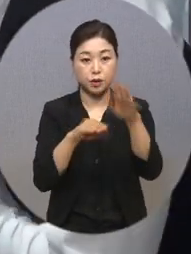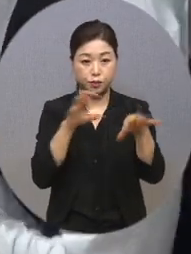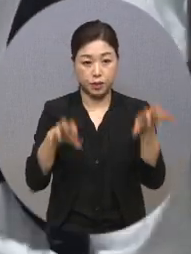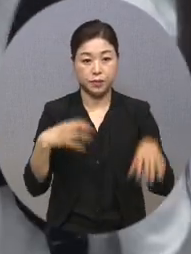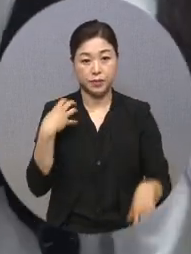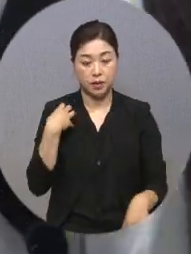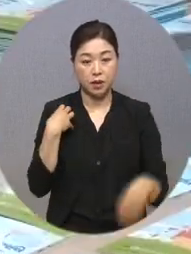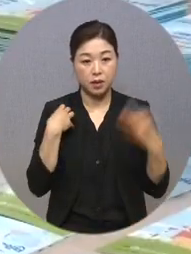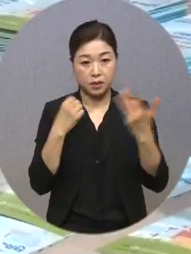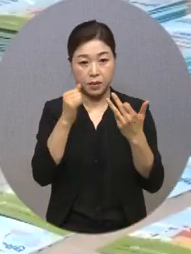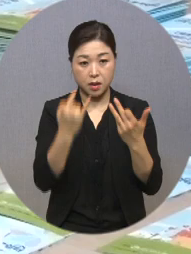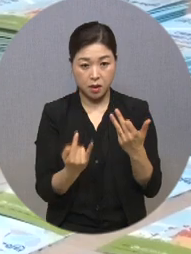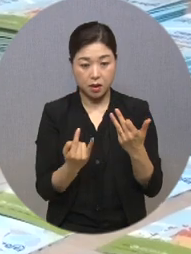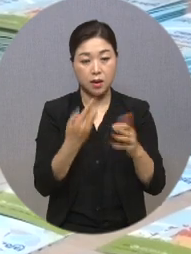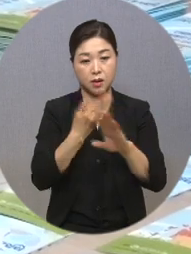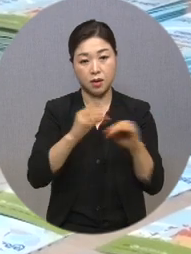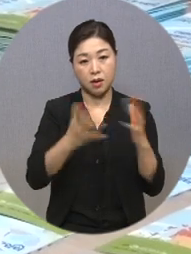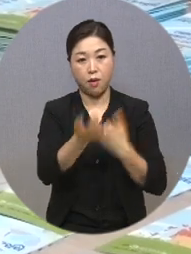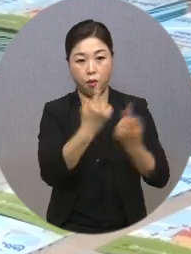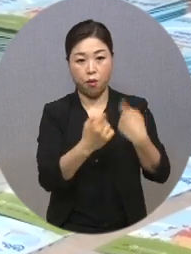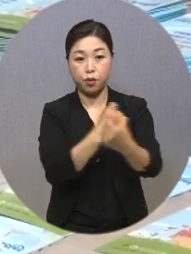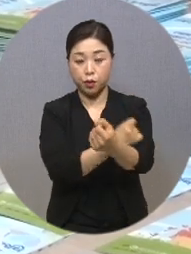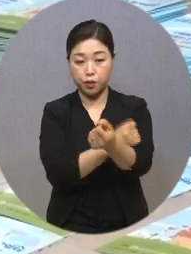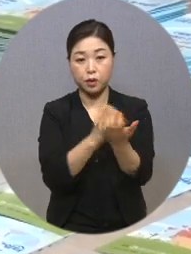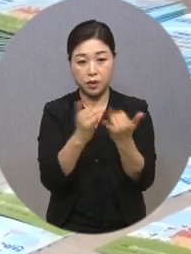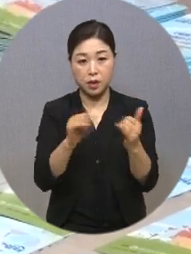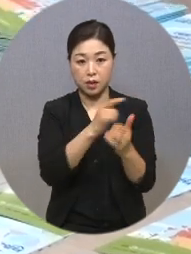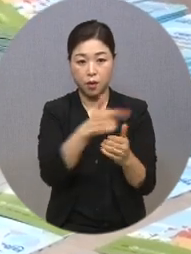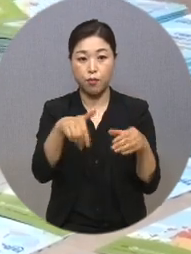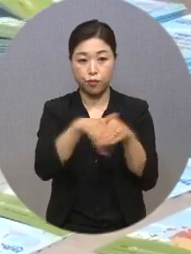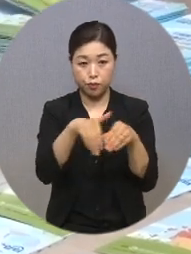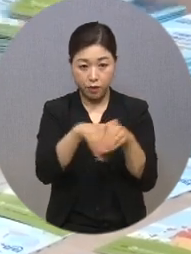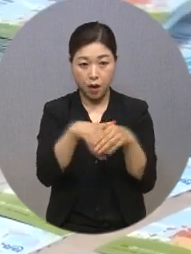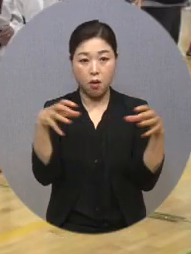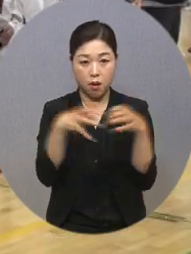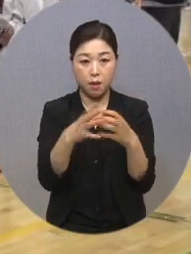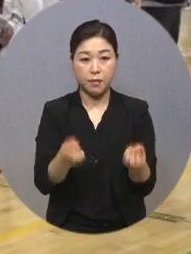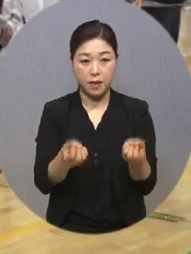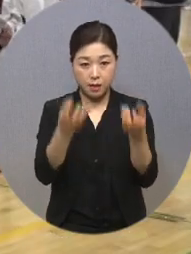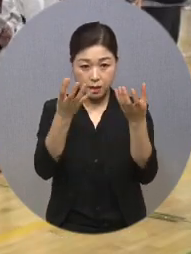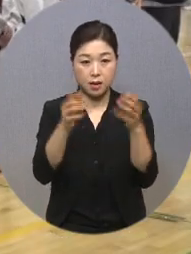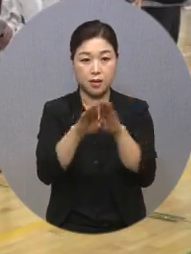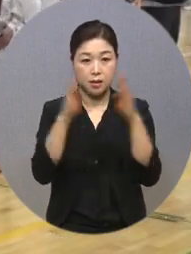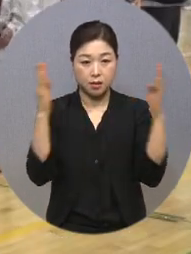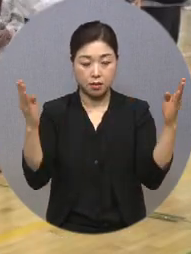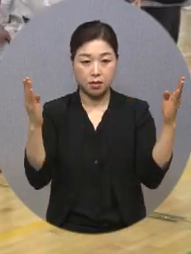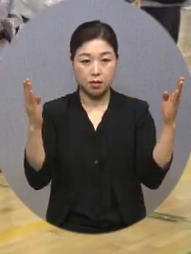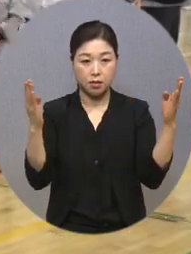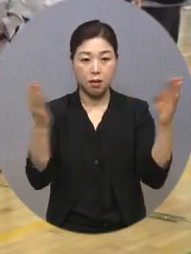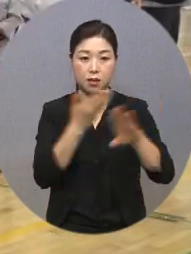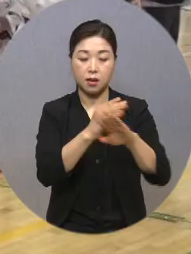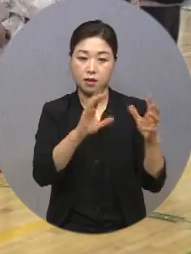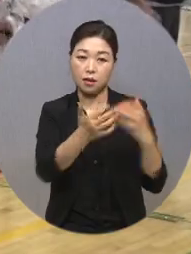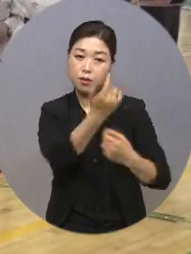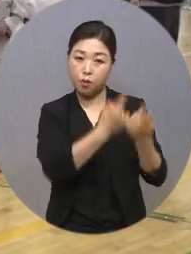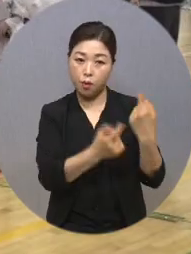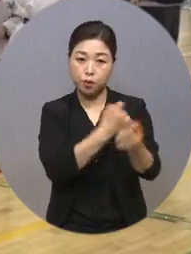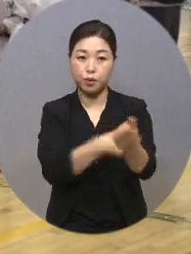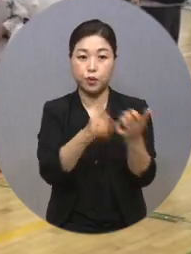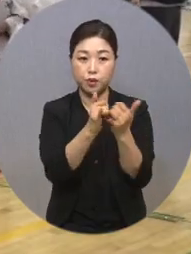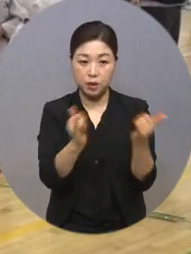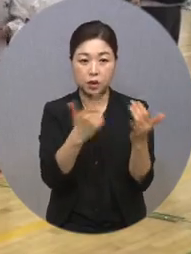제 18회 외국인 노동자 다문화 와 팜 마당 행사를 진행해 외국인 노동자들에게 즐거운 하루를